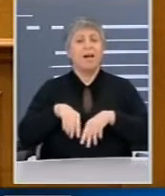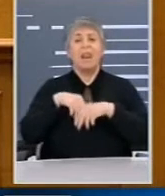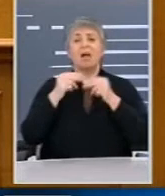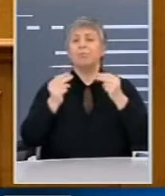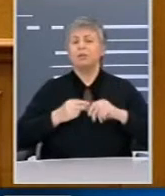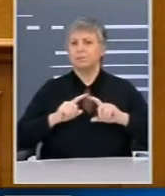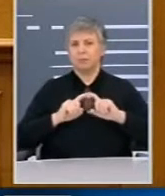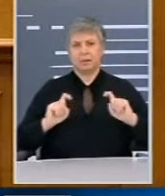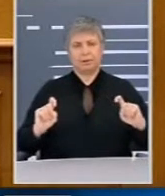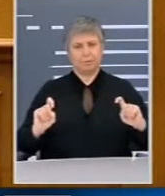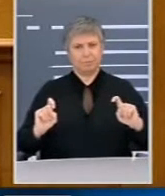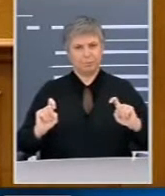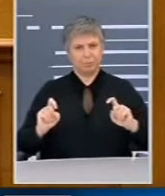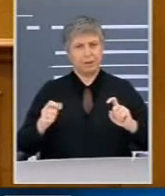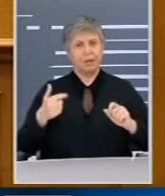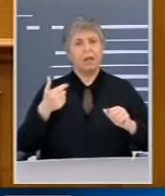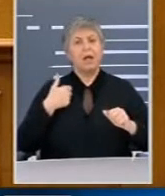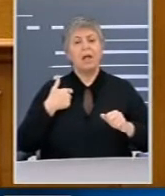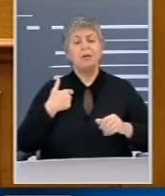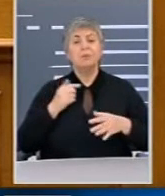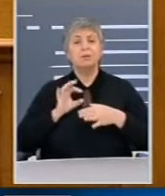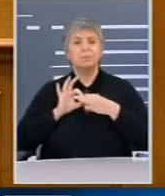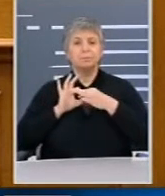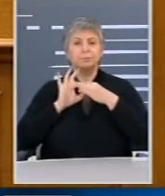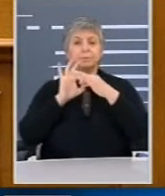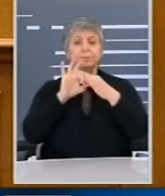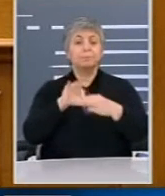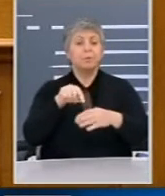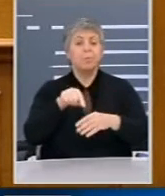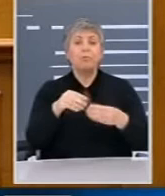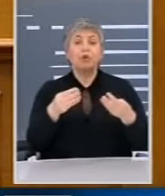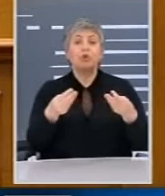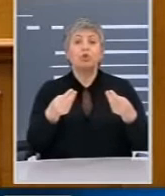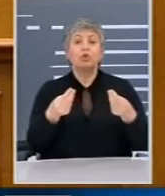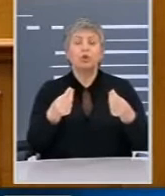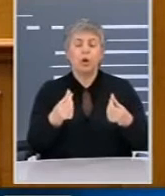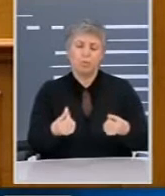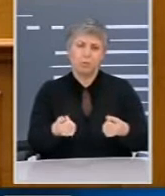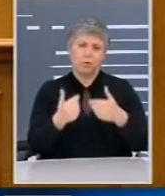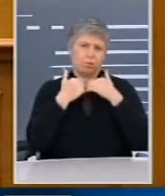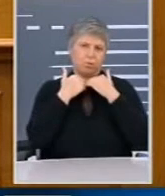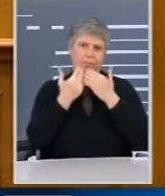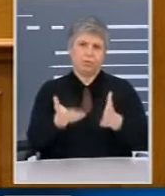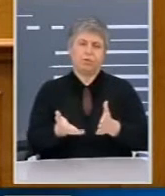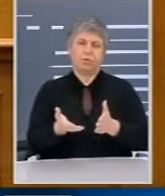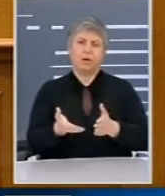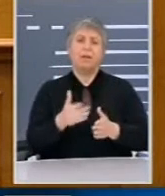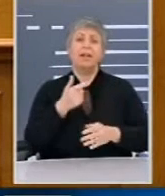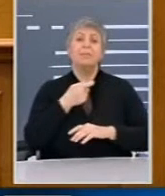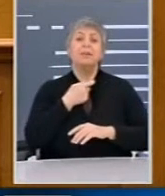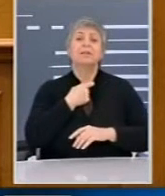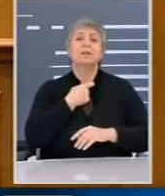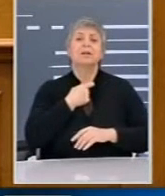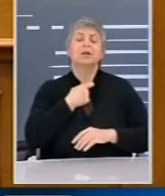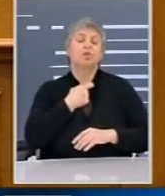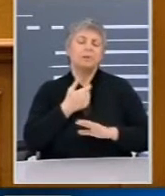δεν μπορούμε να πάμε πολύ μακριά με αυτό το θεσμικό πλαίσιο. Ότι χρειαζόμαστε άμεσα